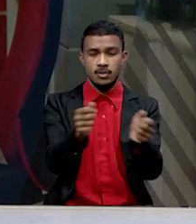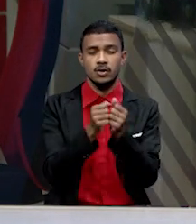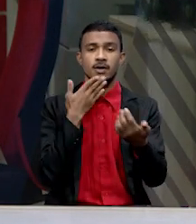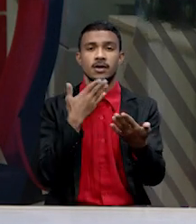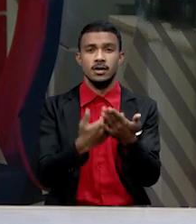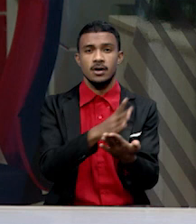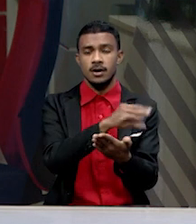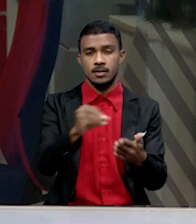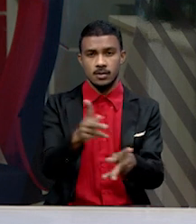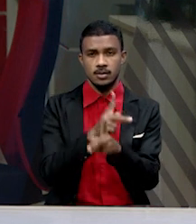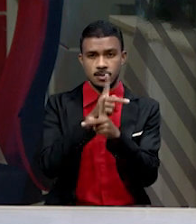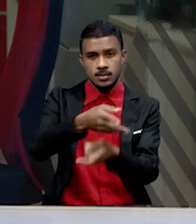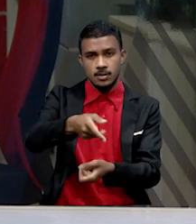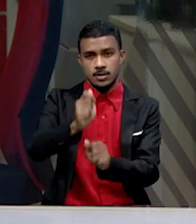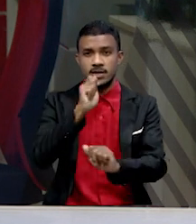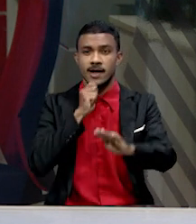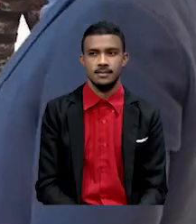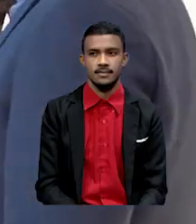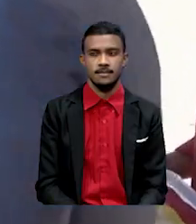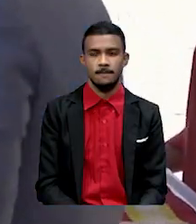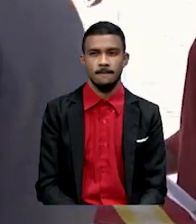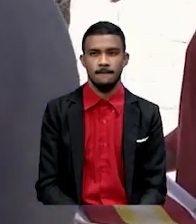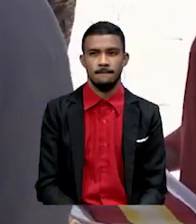beton hoodie kontrol PSK ilegal